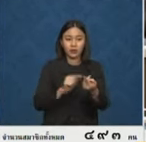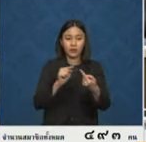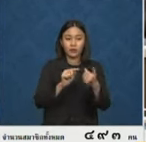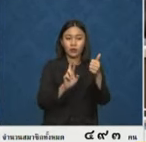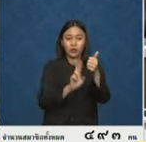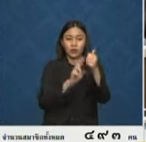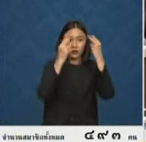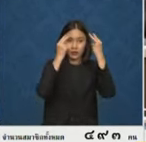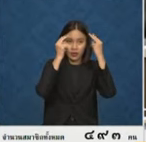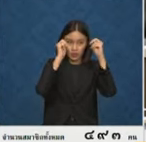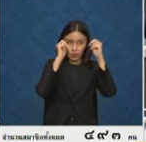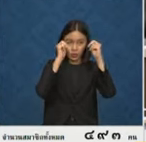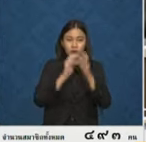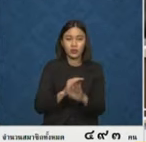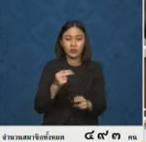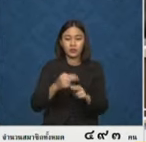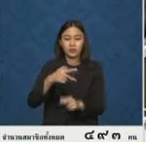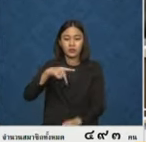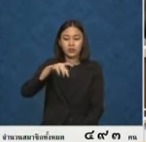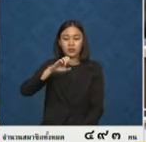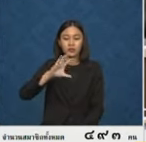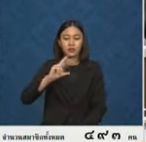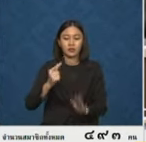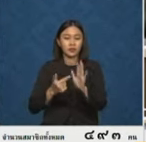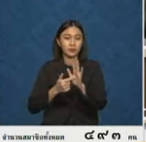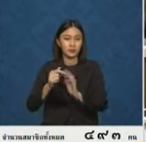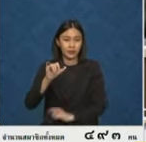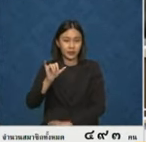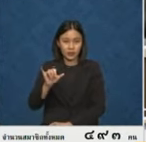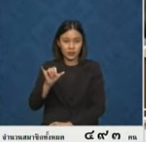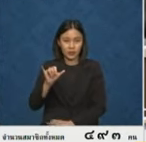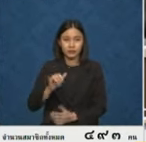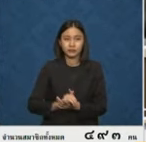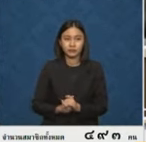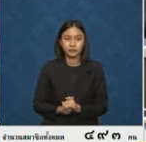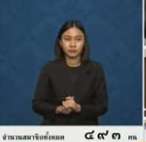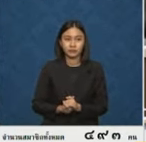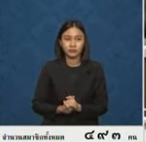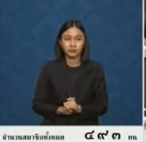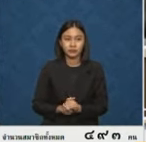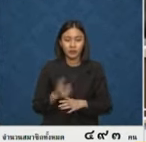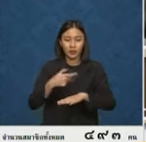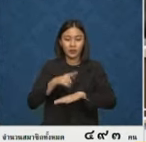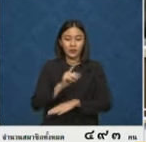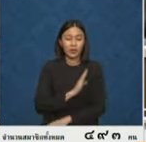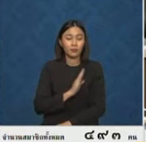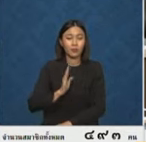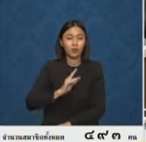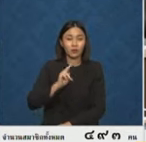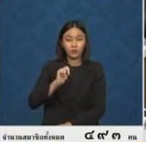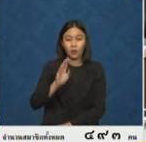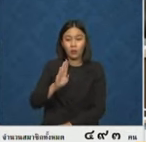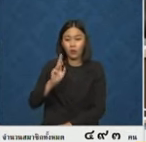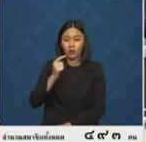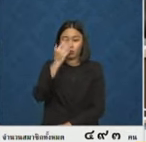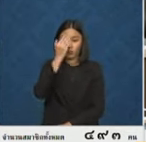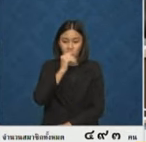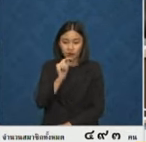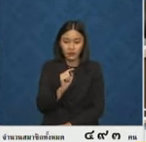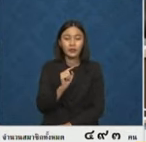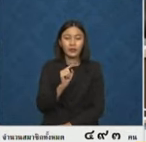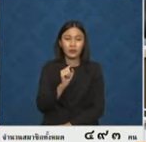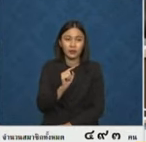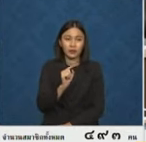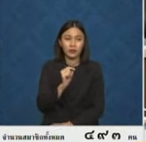นายกรัฐมนตรีท่านรองพิชัยชุณหวัชิระท่านประธานบอร์ดนบขเพื่อเร่ง